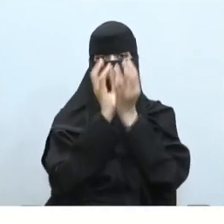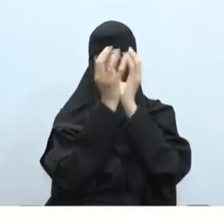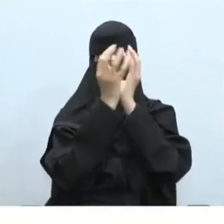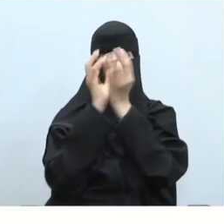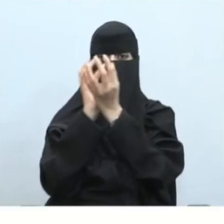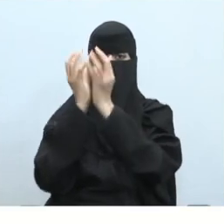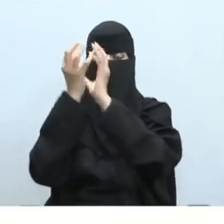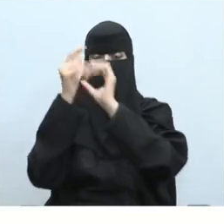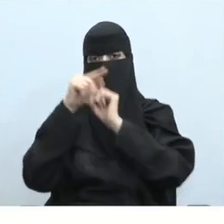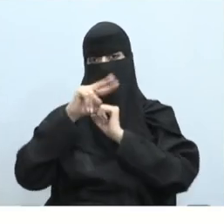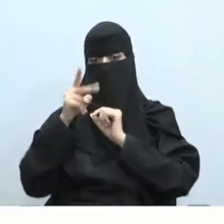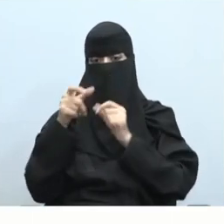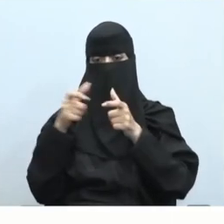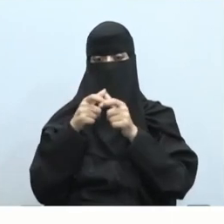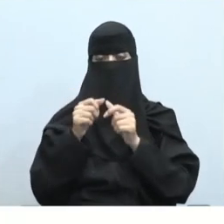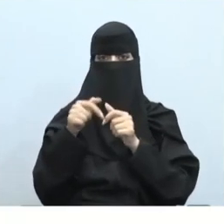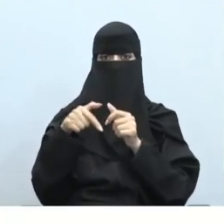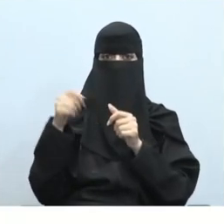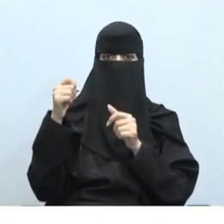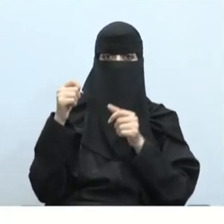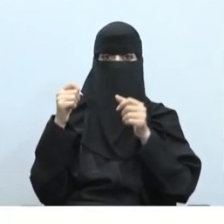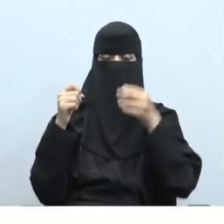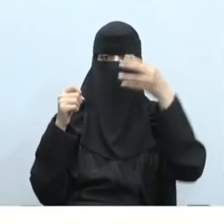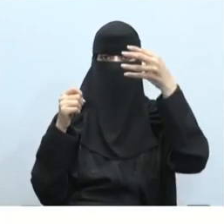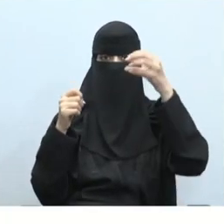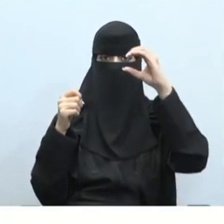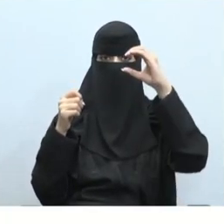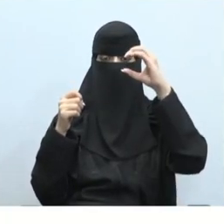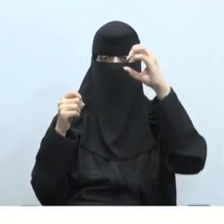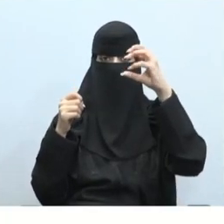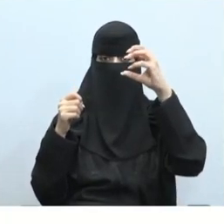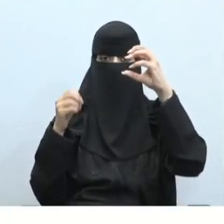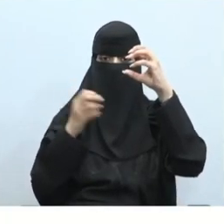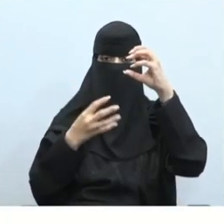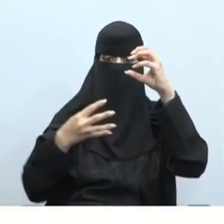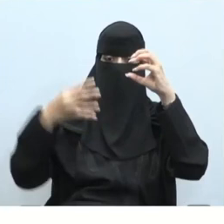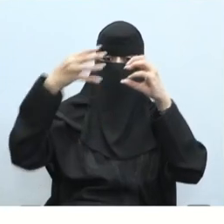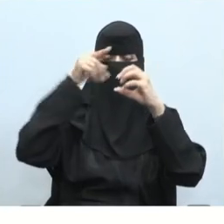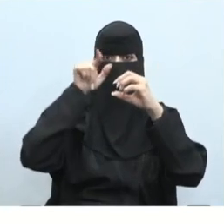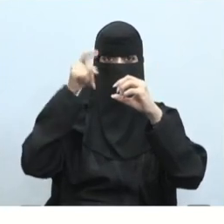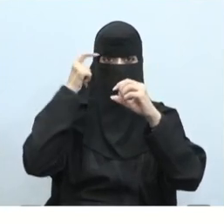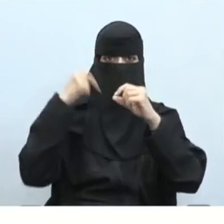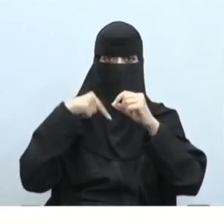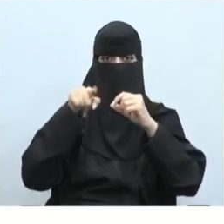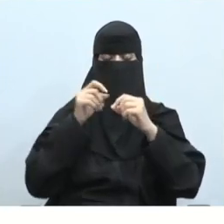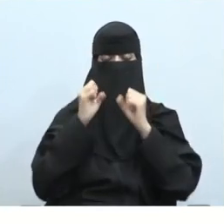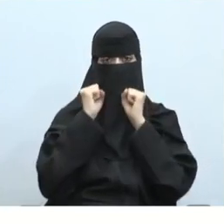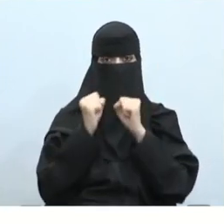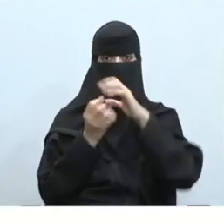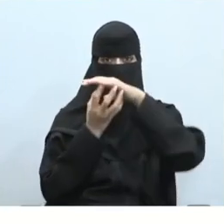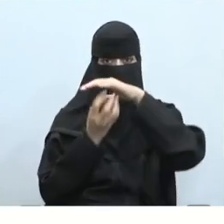لكواكب المجموعه الشمسيه ومن ثم في الاخير تعرفت انا وانتم على قوه الجاذبيه الارضيه